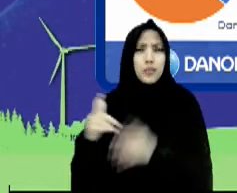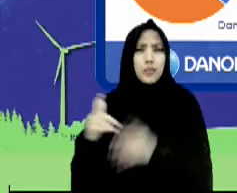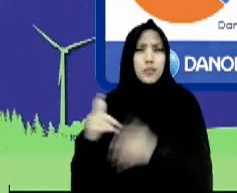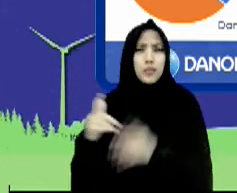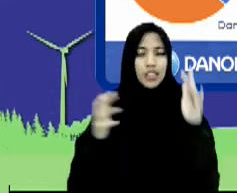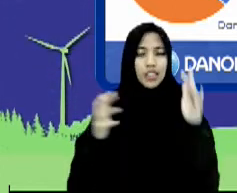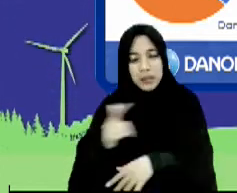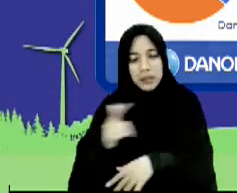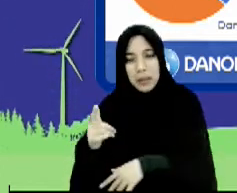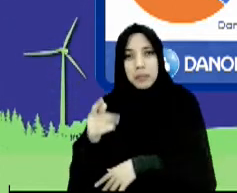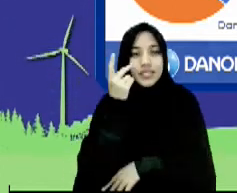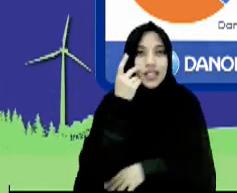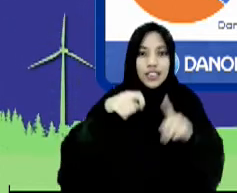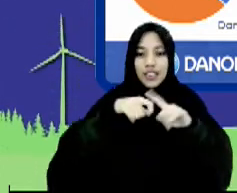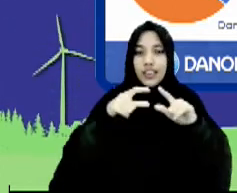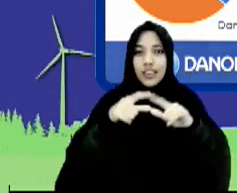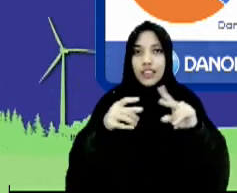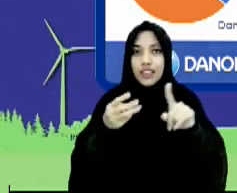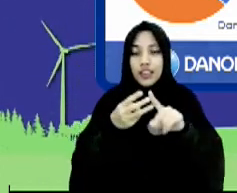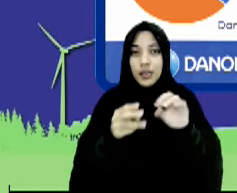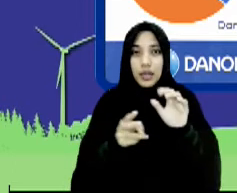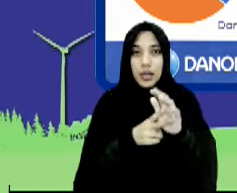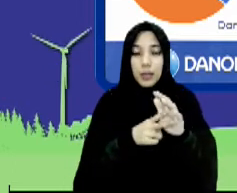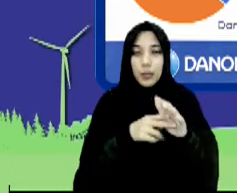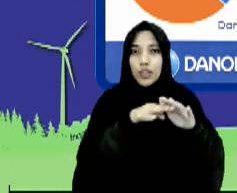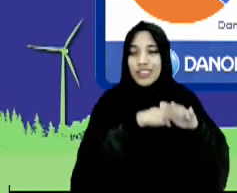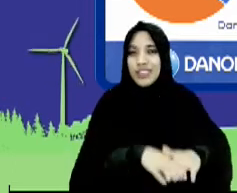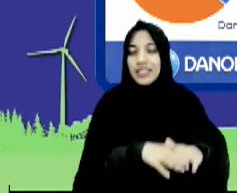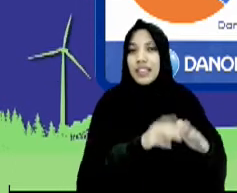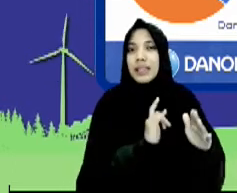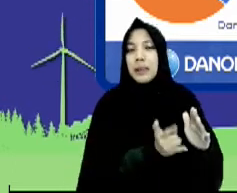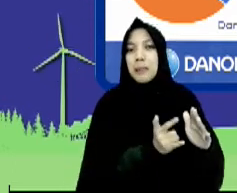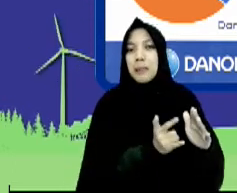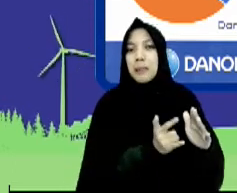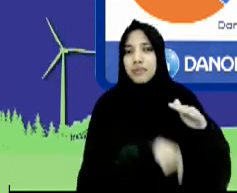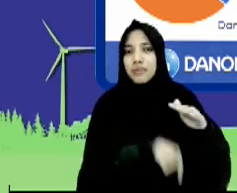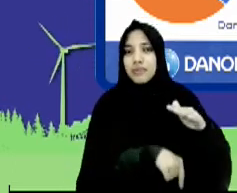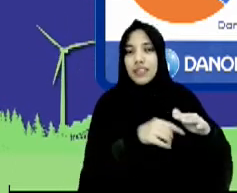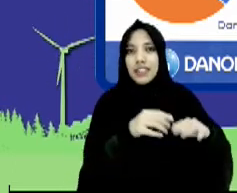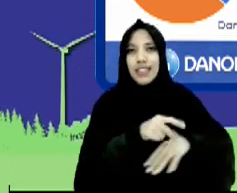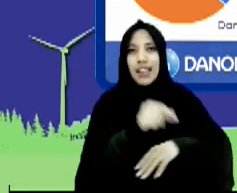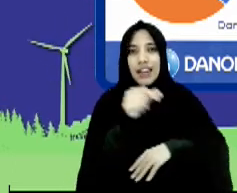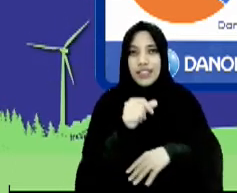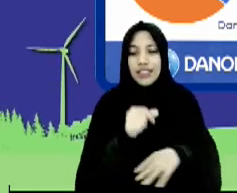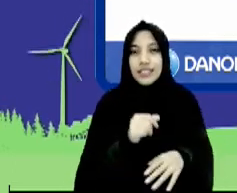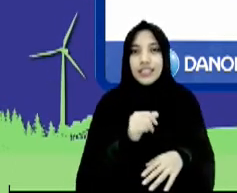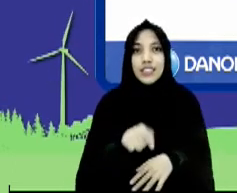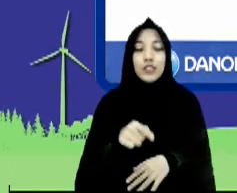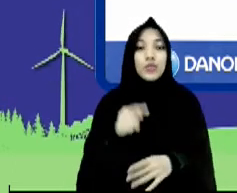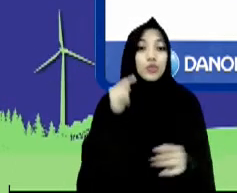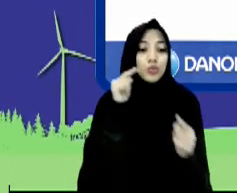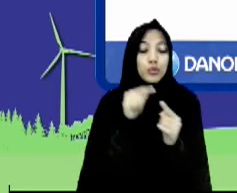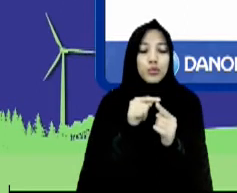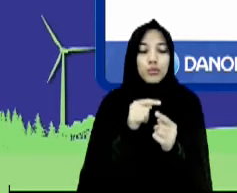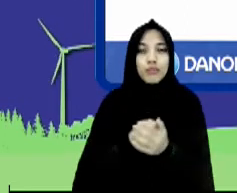tanah seperti itu kan jadi ee impactnya sangat luas sebenarnya kita ketika kita itu mulai ee beralih untuk menggunakan kemasan sirkular nah